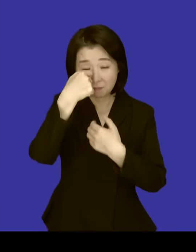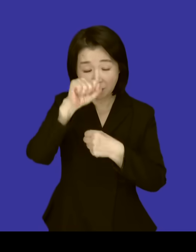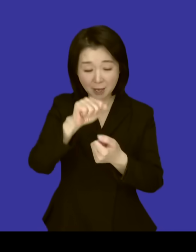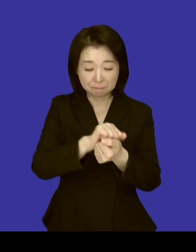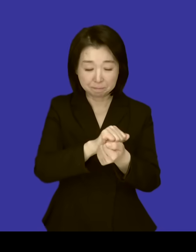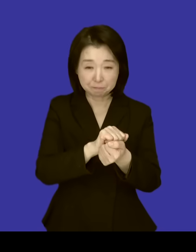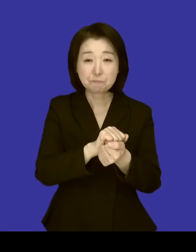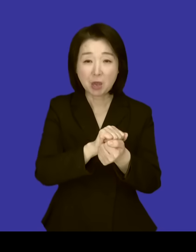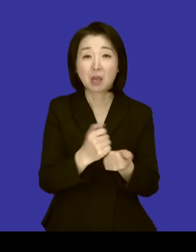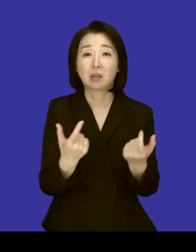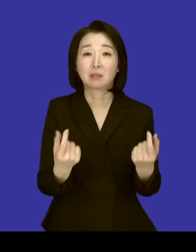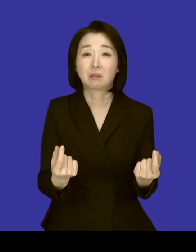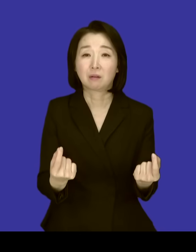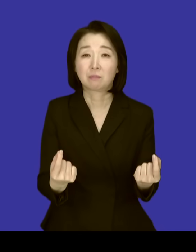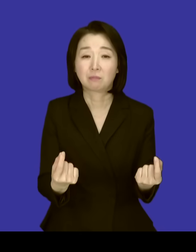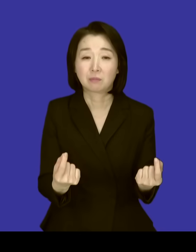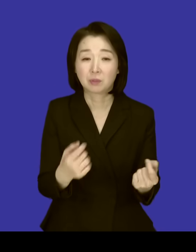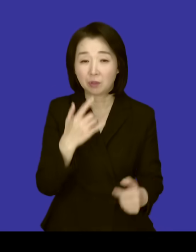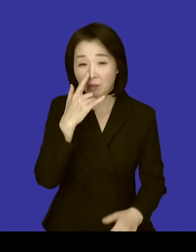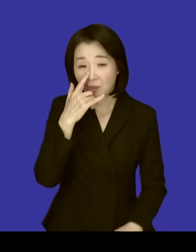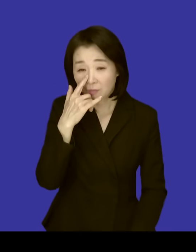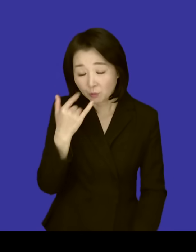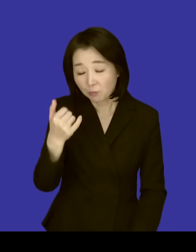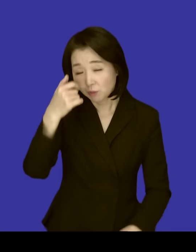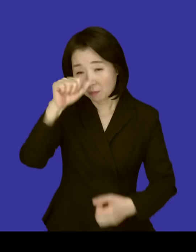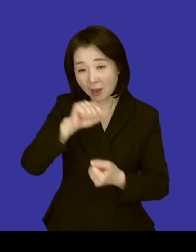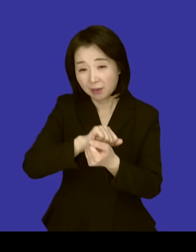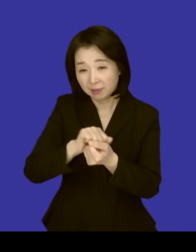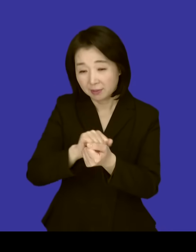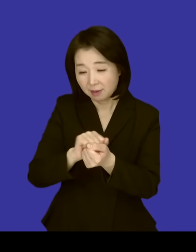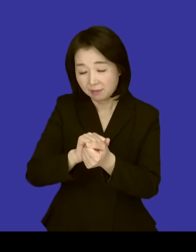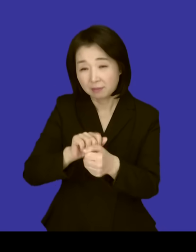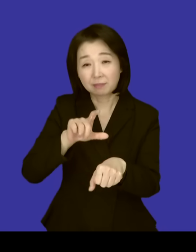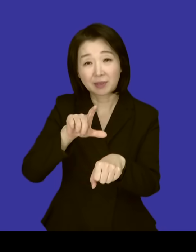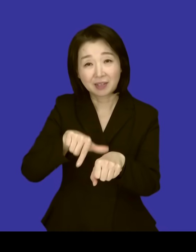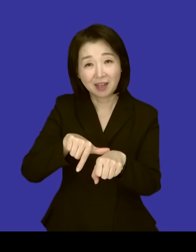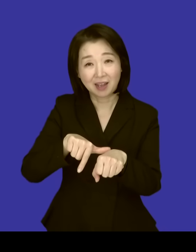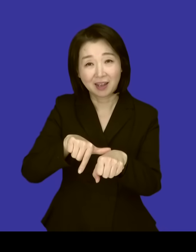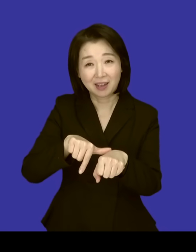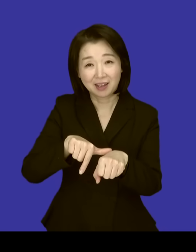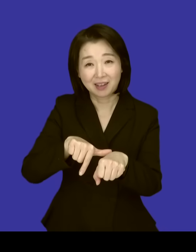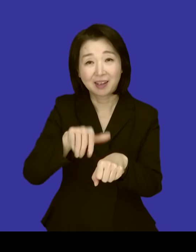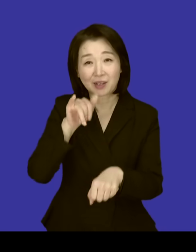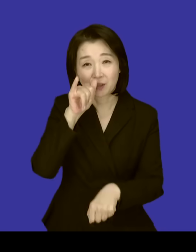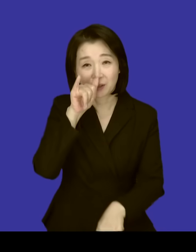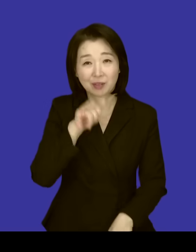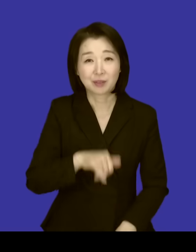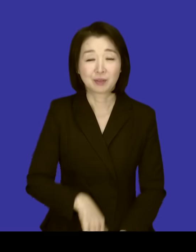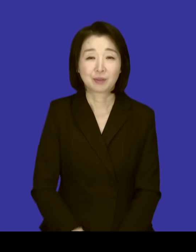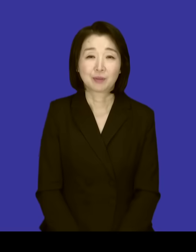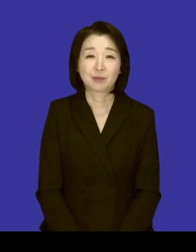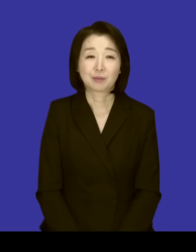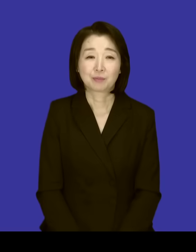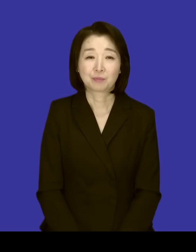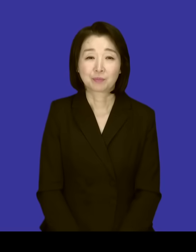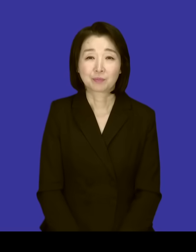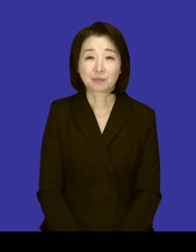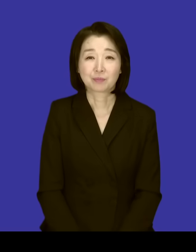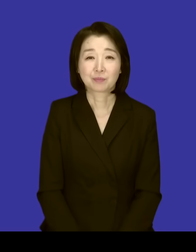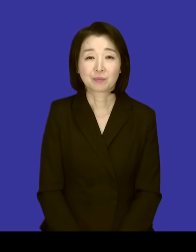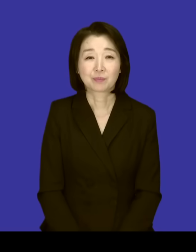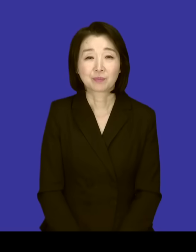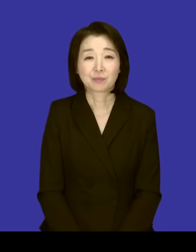씻겨 주셨던 것처럼 좀 부모님의 발을 한번 씻겨 드리는 그런 시간이 있었는데 제가 아직도 기억이 나는